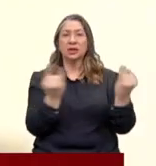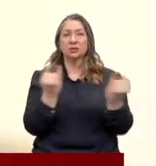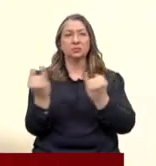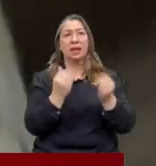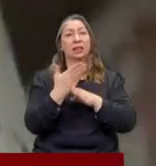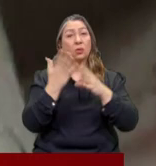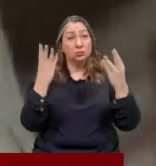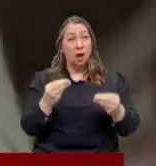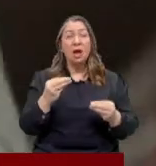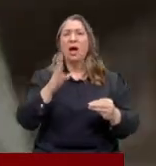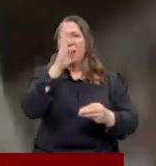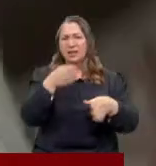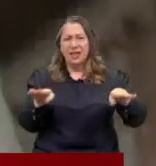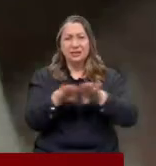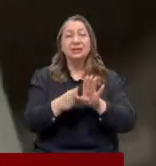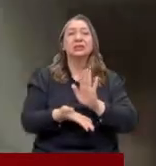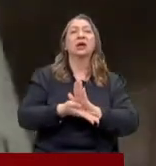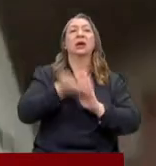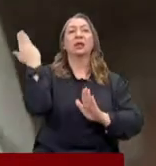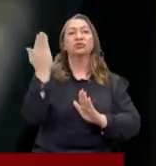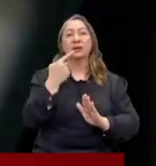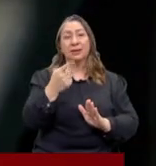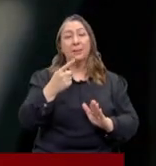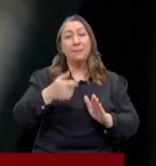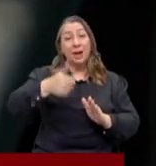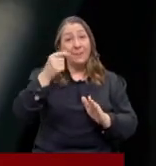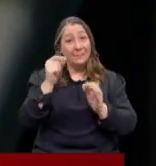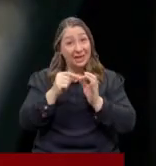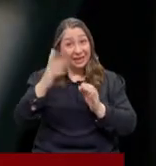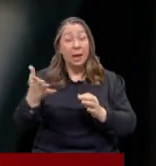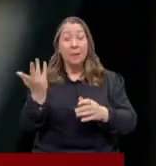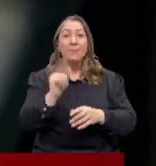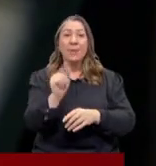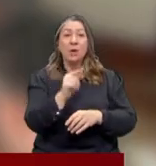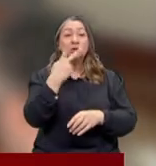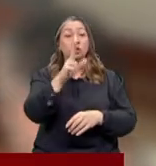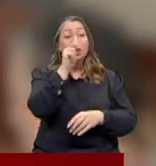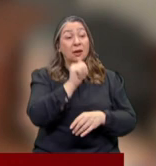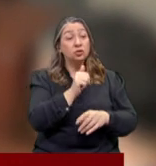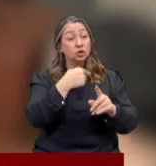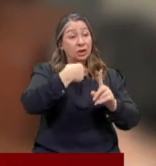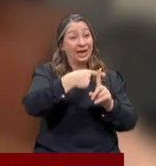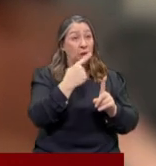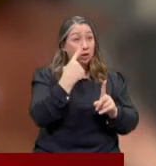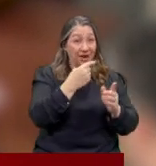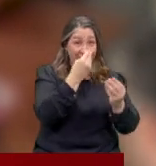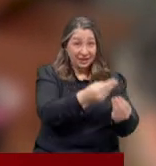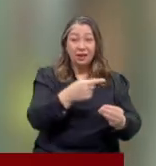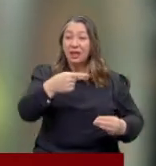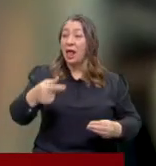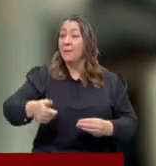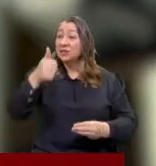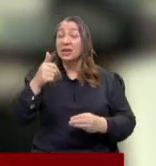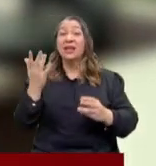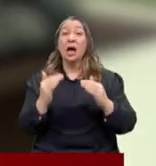neden olmuştu. Adaletsizlik ortadan kalkacak dedi Bakan Bilgin. Yani memura 3600 gösterge verildiğinde daire başkanları